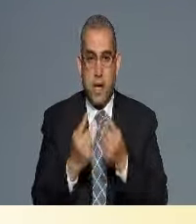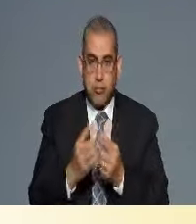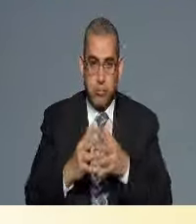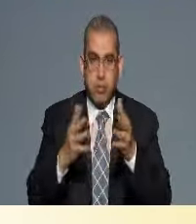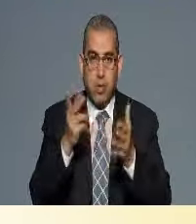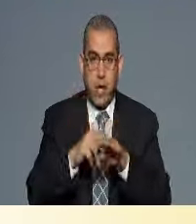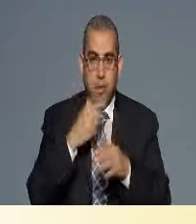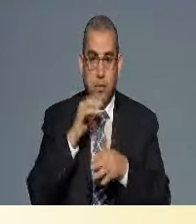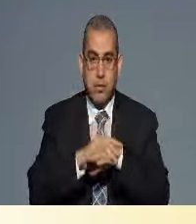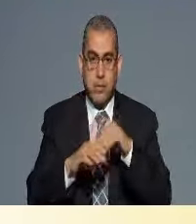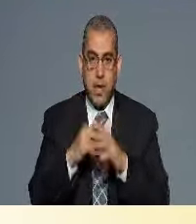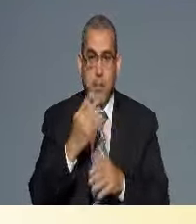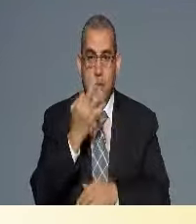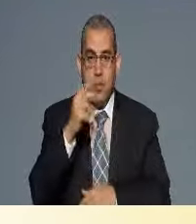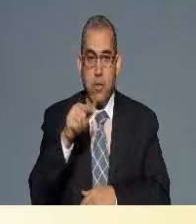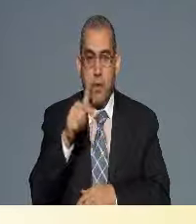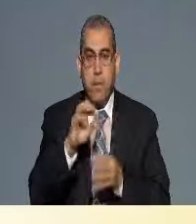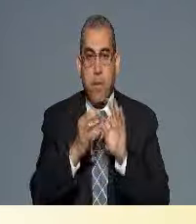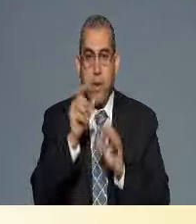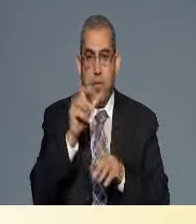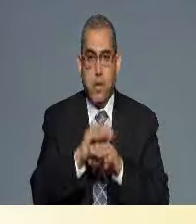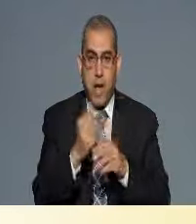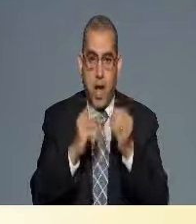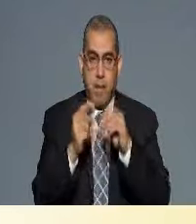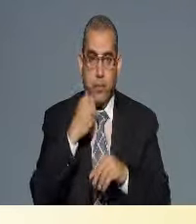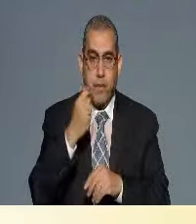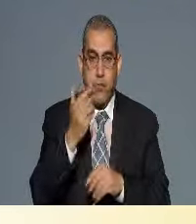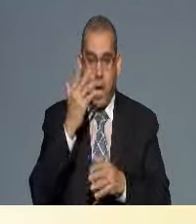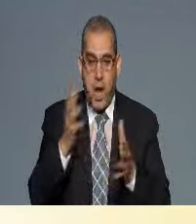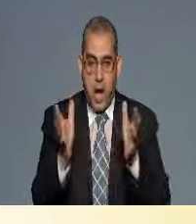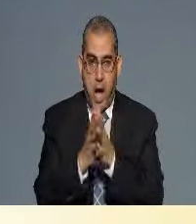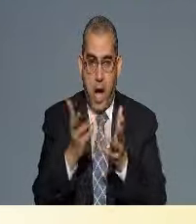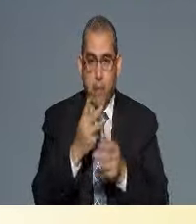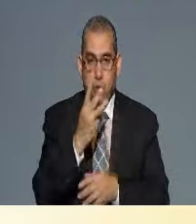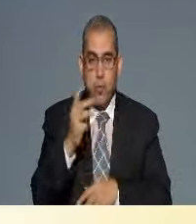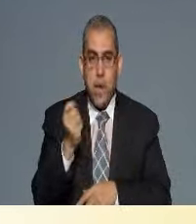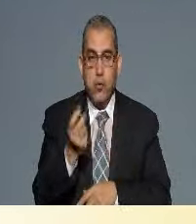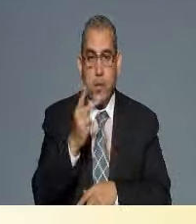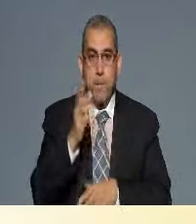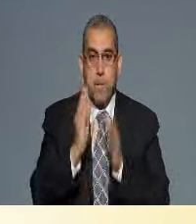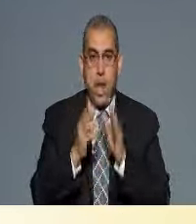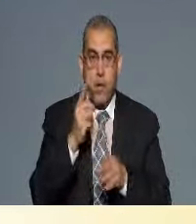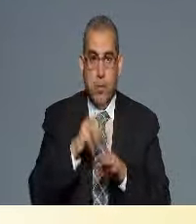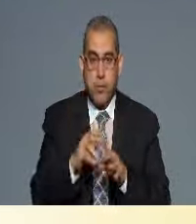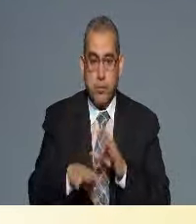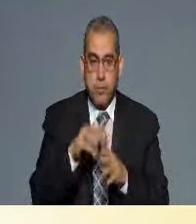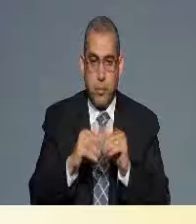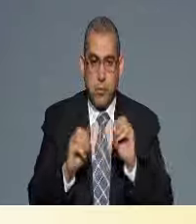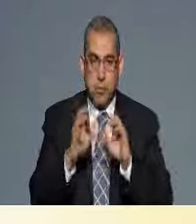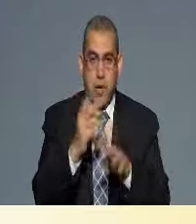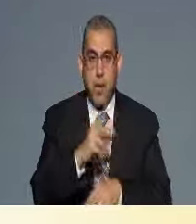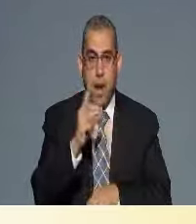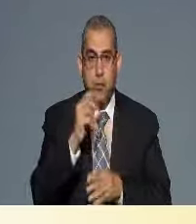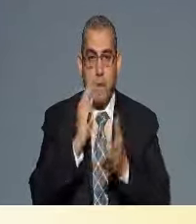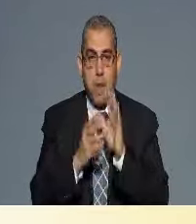على ايدي عامله 3.6 مليون، بنتكلم على راس مال عامل 675 مليار، بنتكلم على انتاج محلي